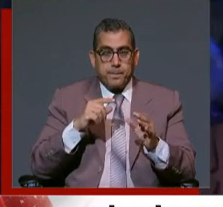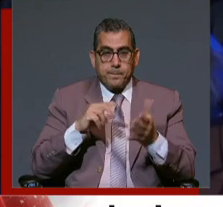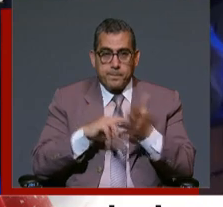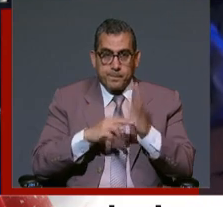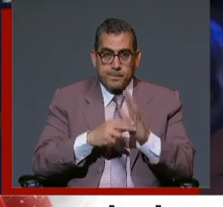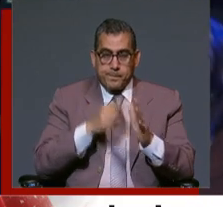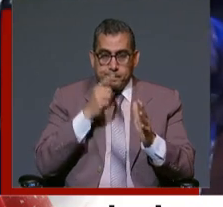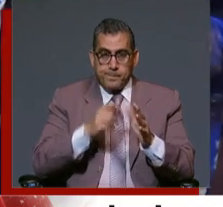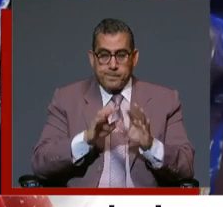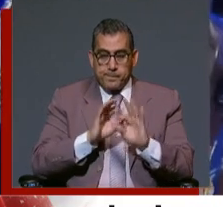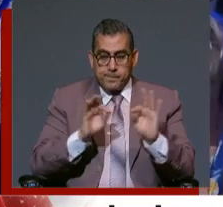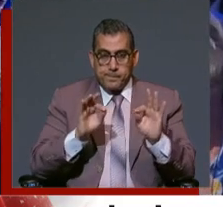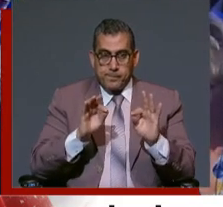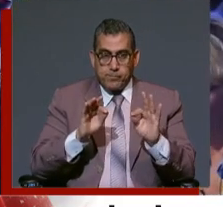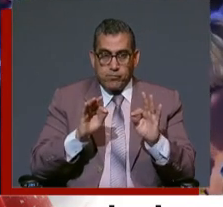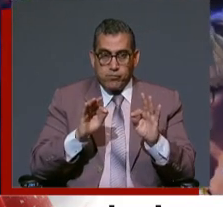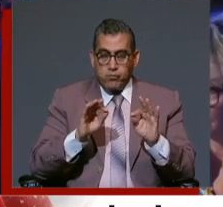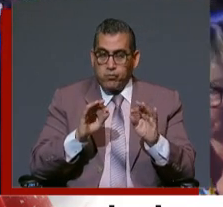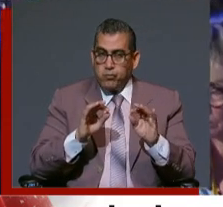وإن